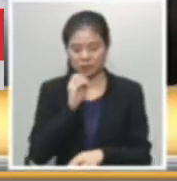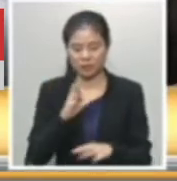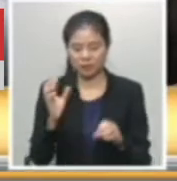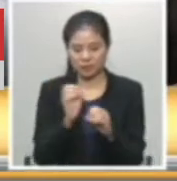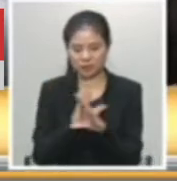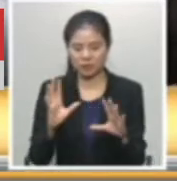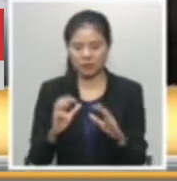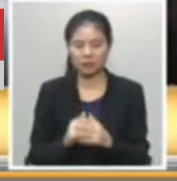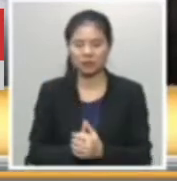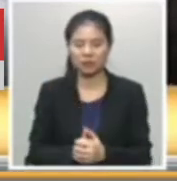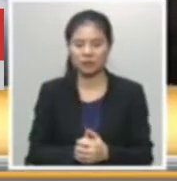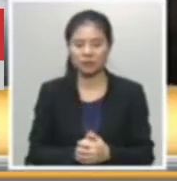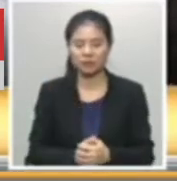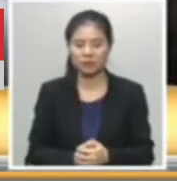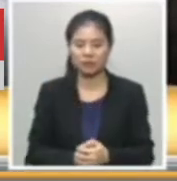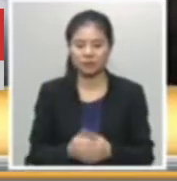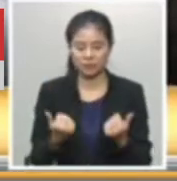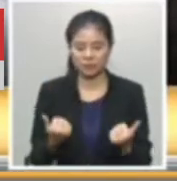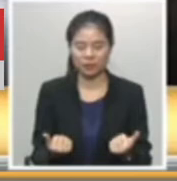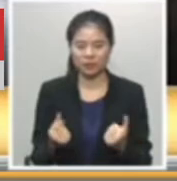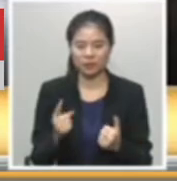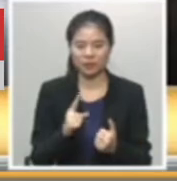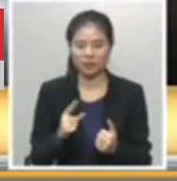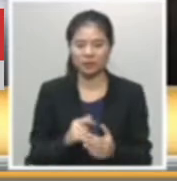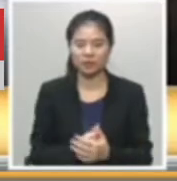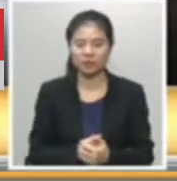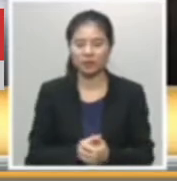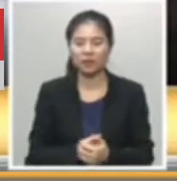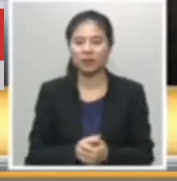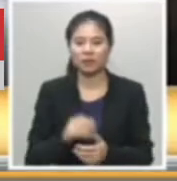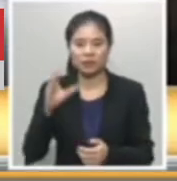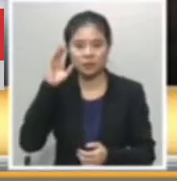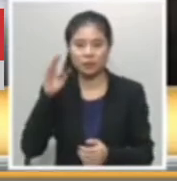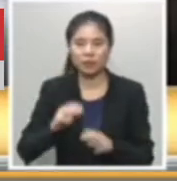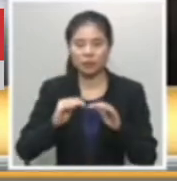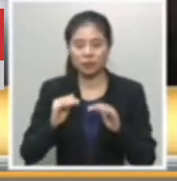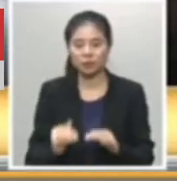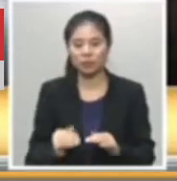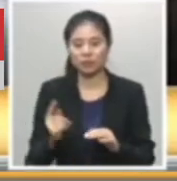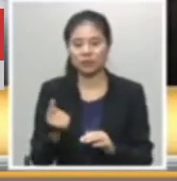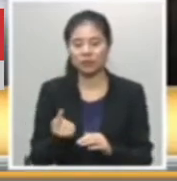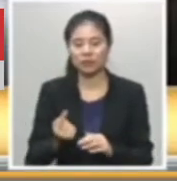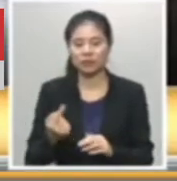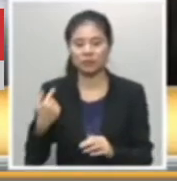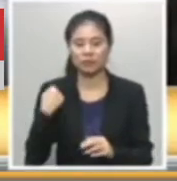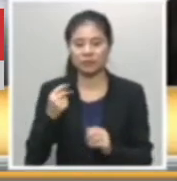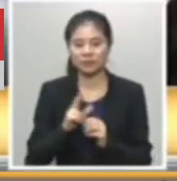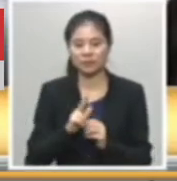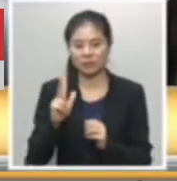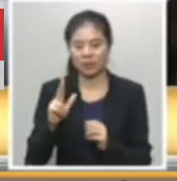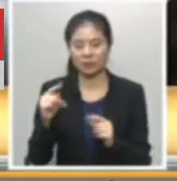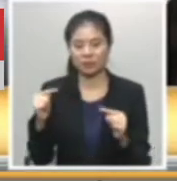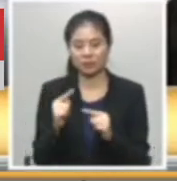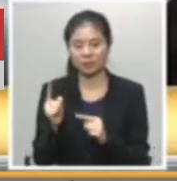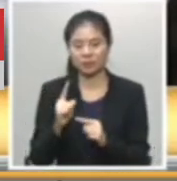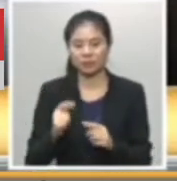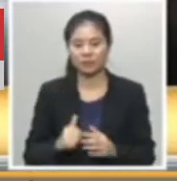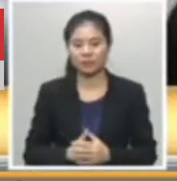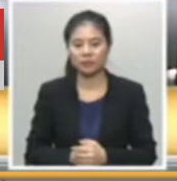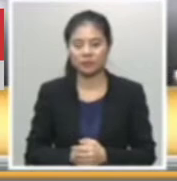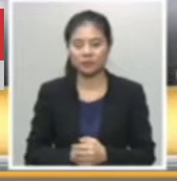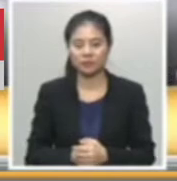ราบเรียนท่านประธานไปว่าขณะนี้นะครับความเชื่อมั่นมันลดลงจริงๆตัวเลขตัวที่3